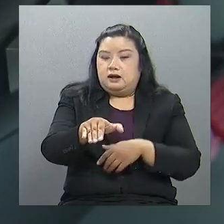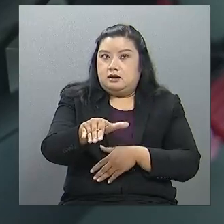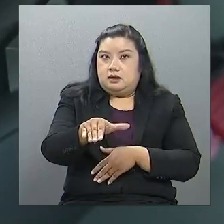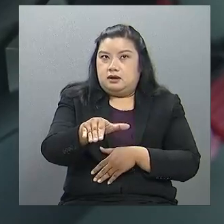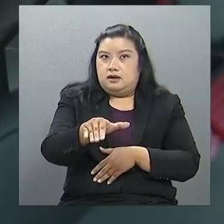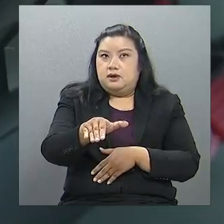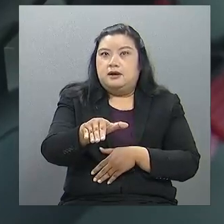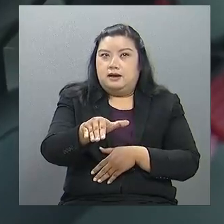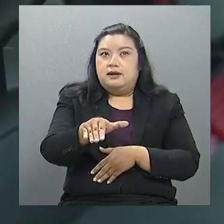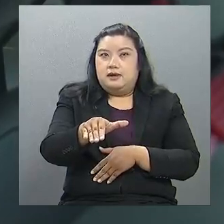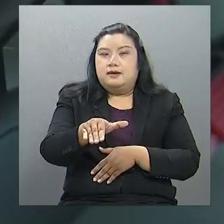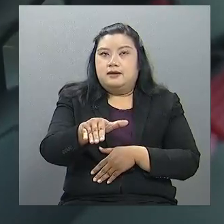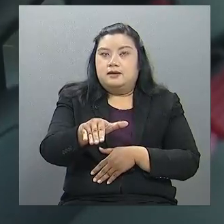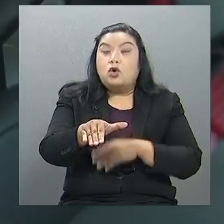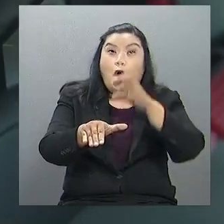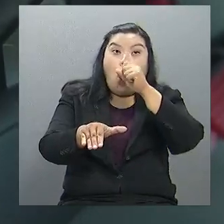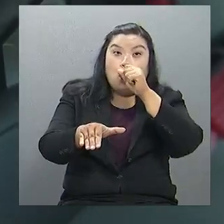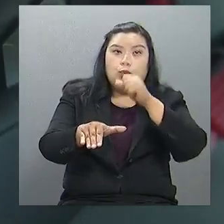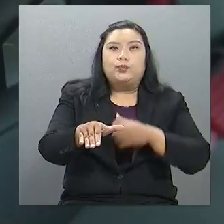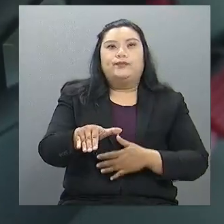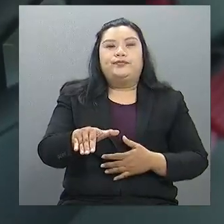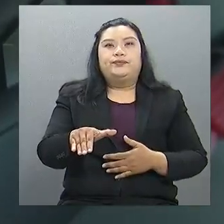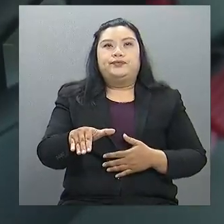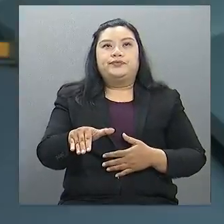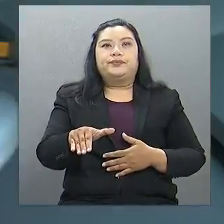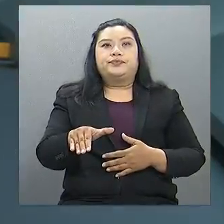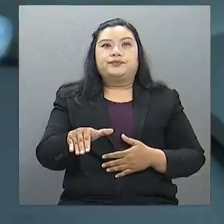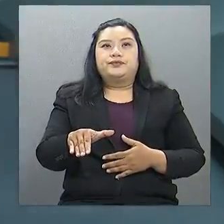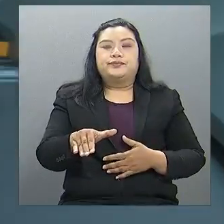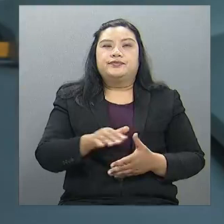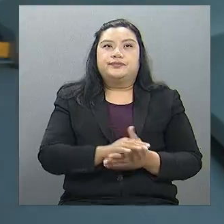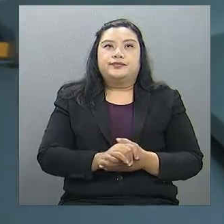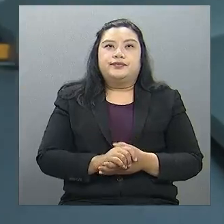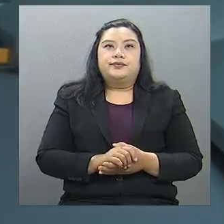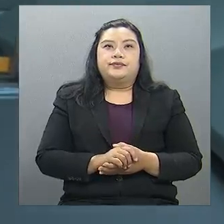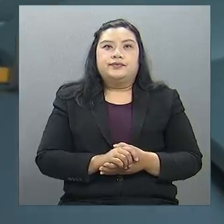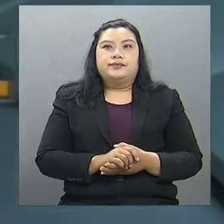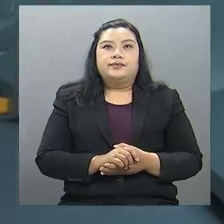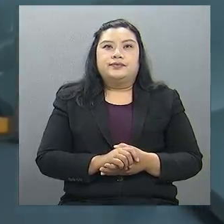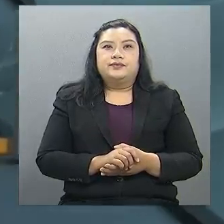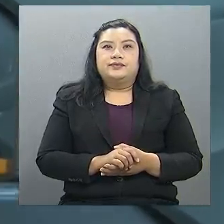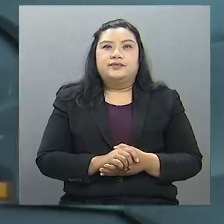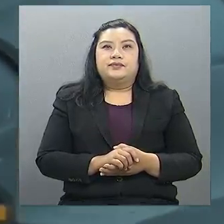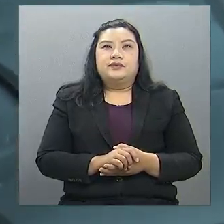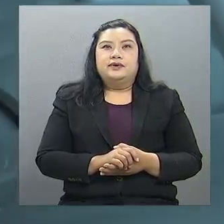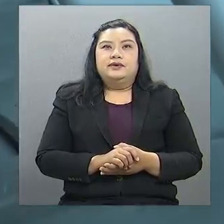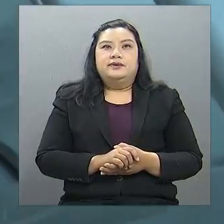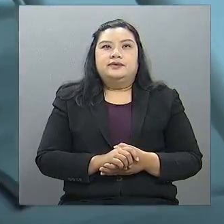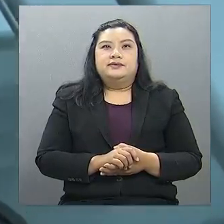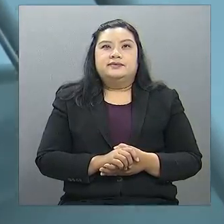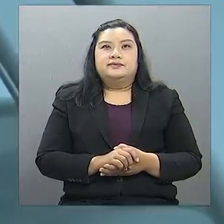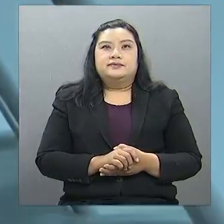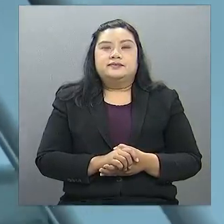งแลกแใหความรู้ไม่เป็อะไรนะฮะ blow kind